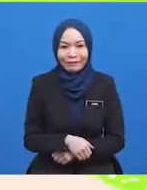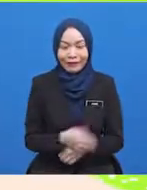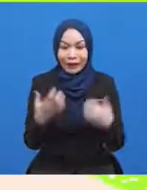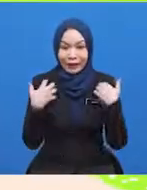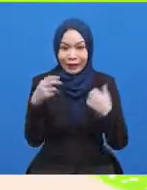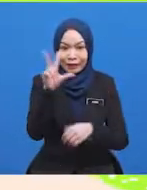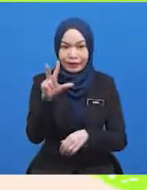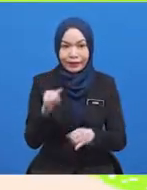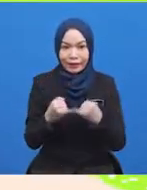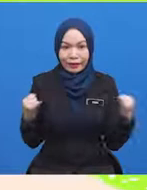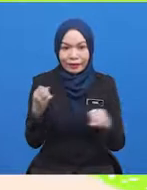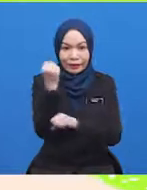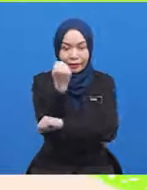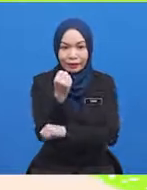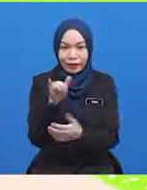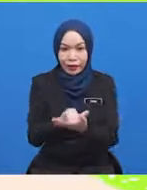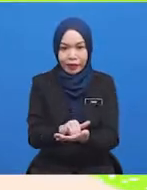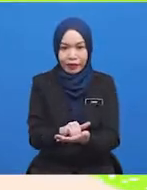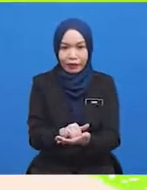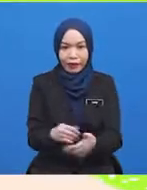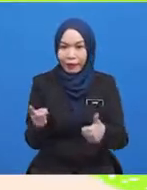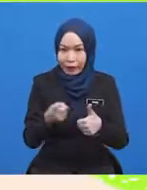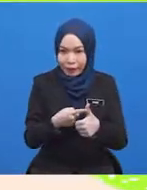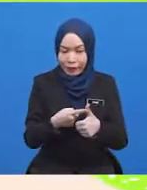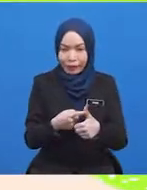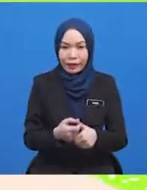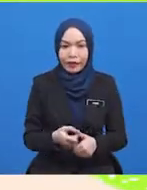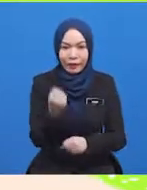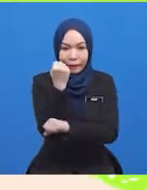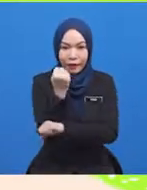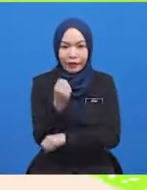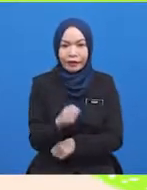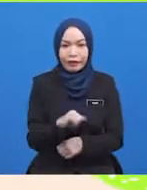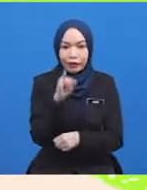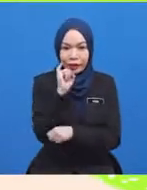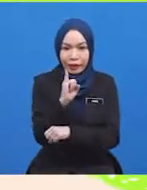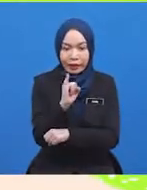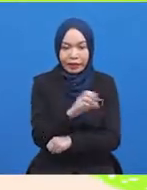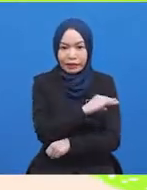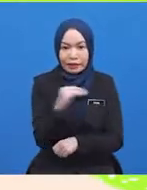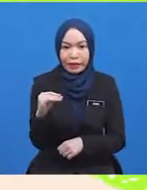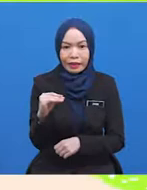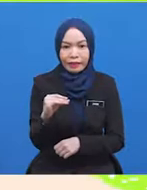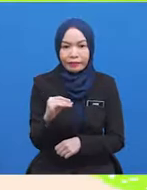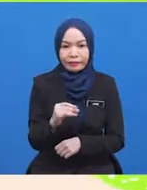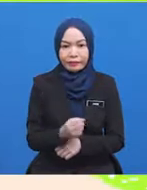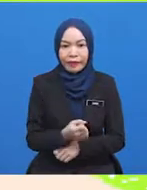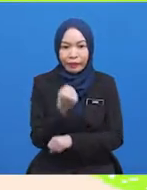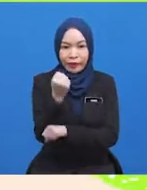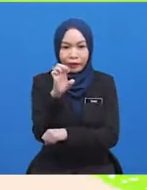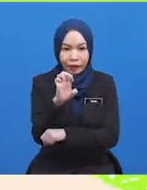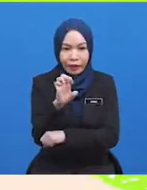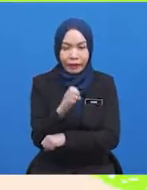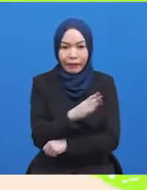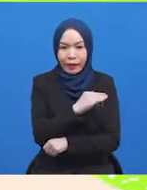Terdapat 3 jenis batuan, iaitu yang pertama batuan igneous, yang kedua batuan enapan,